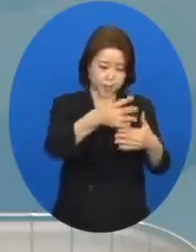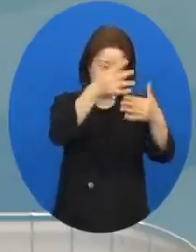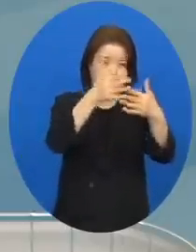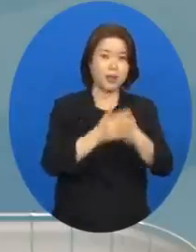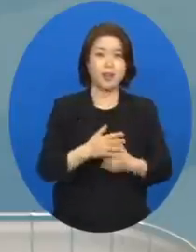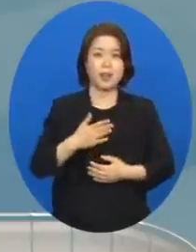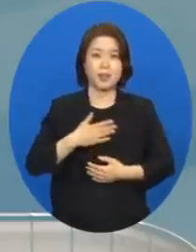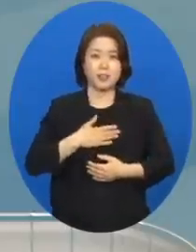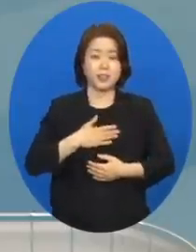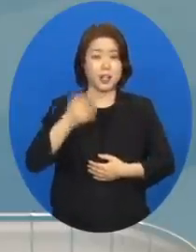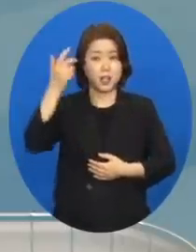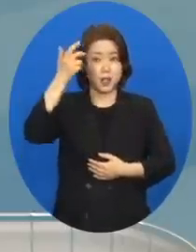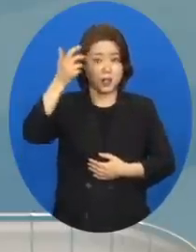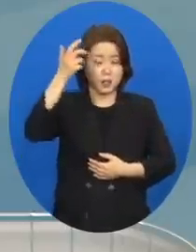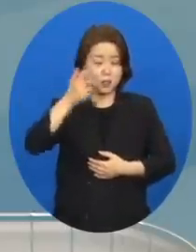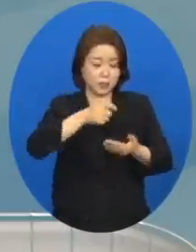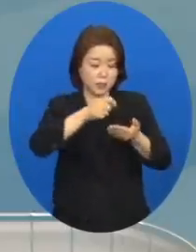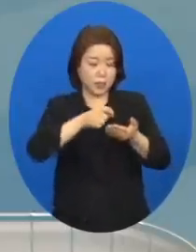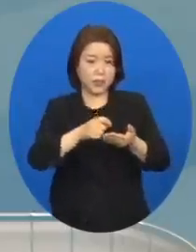일기에도 올렸어요.